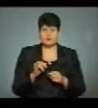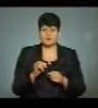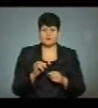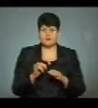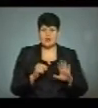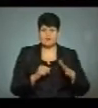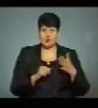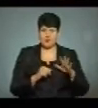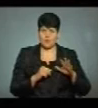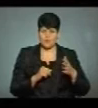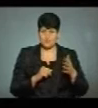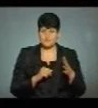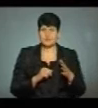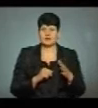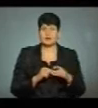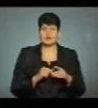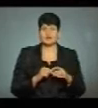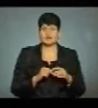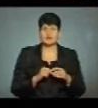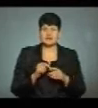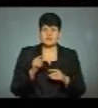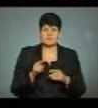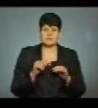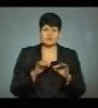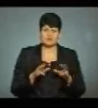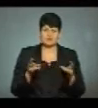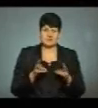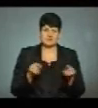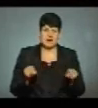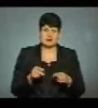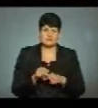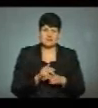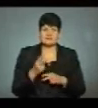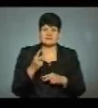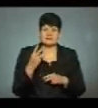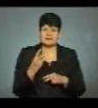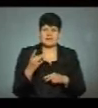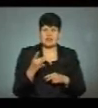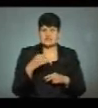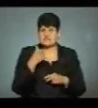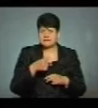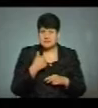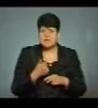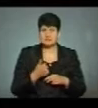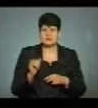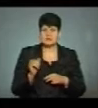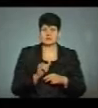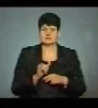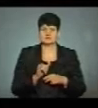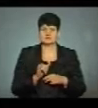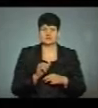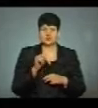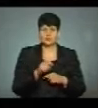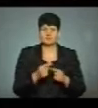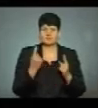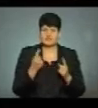рукою. І тому процедури нам показані реабілітації 2-3 рази в рік. І тут